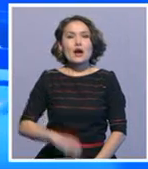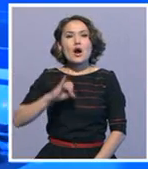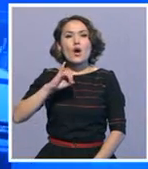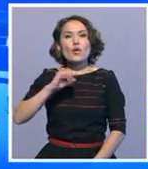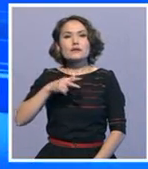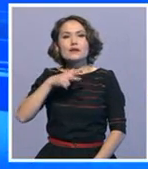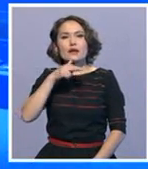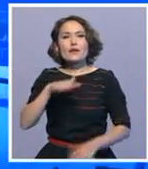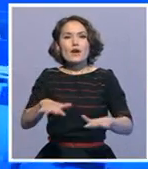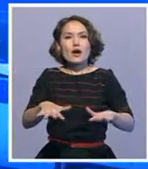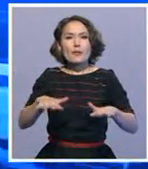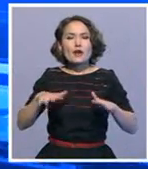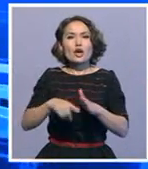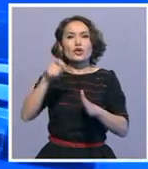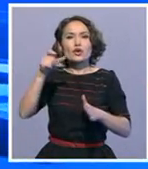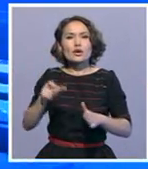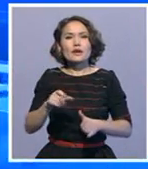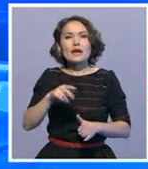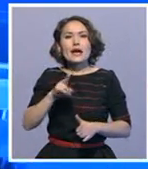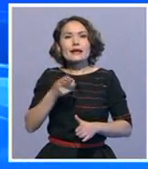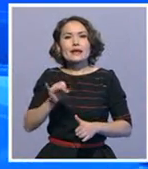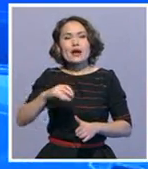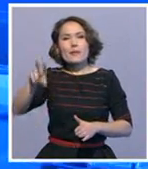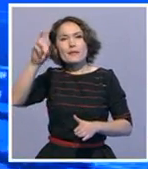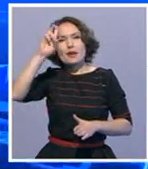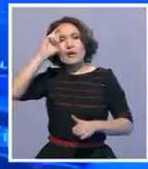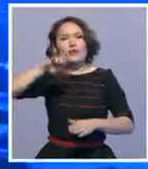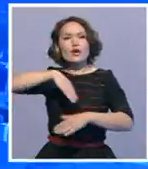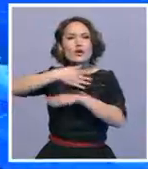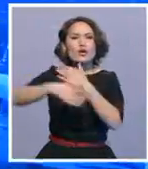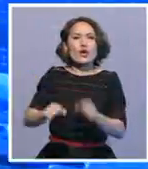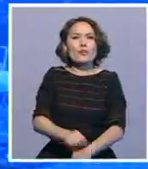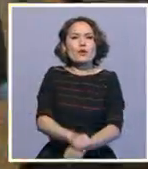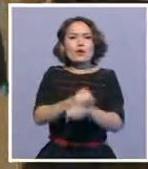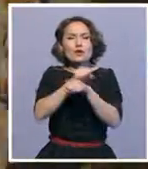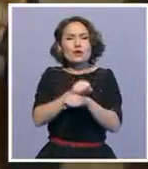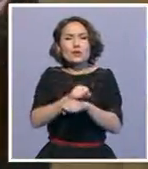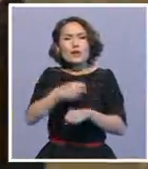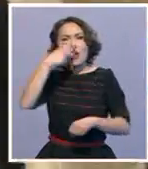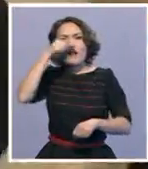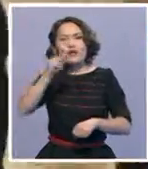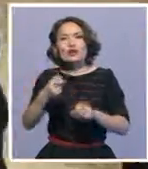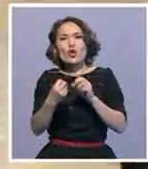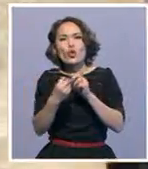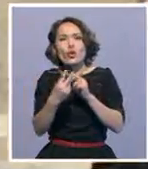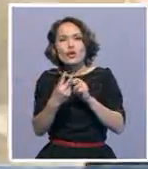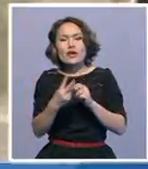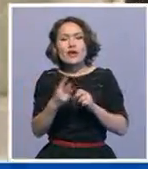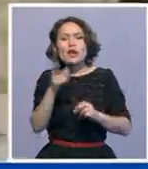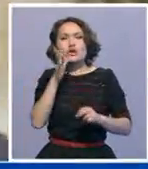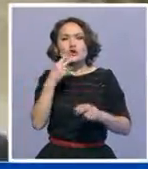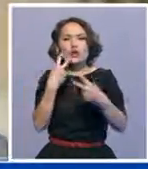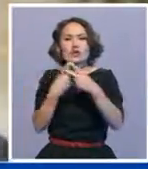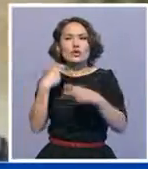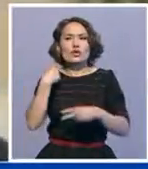Оңтүстік Корея парламентінің депутаты Ли Сок Ки мемлекеттік төңкеріс ұйымдастырмақ болды деген айыппен 12 жылға бас бостандығынан айырылды. Сот